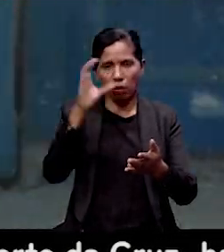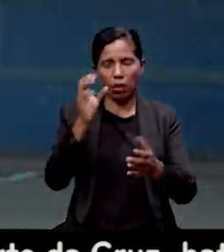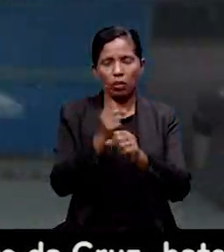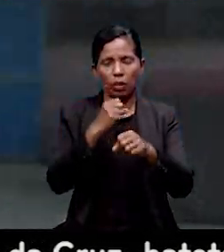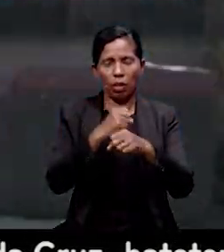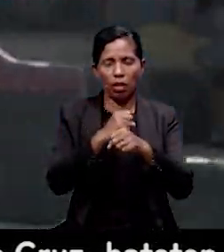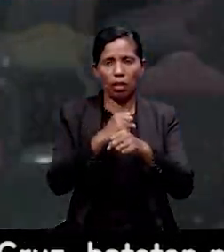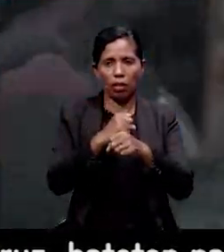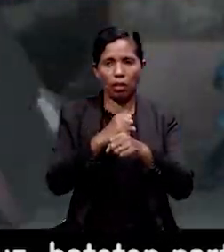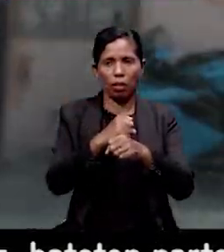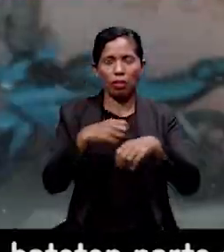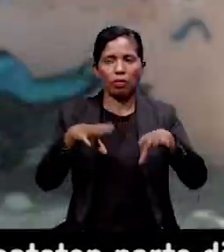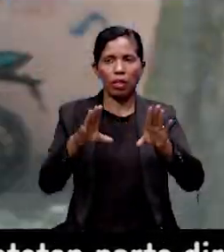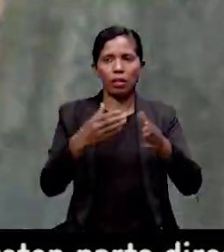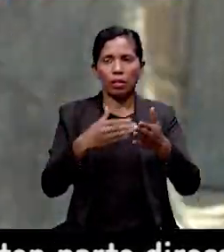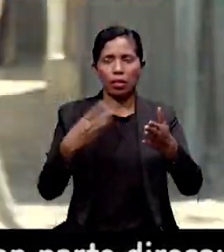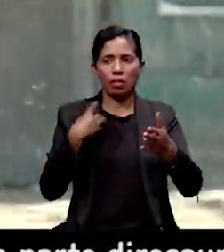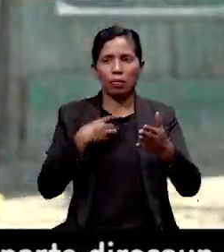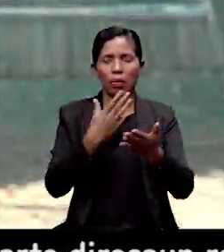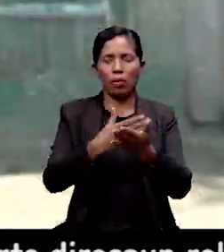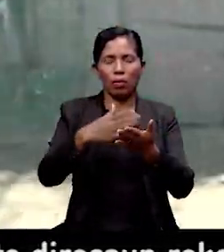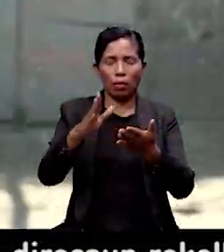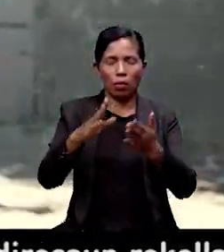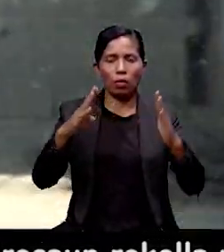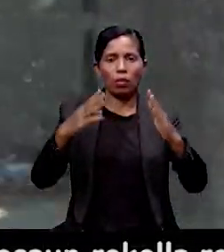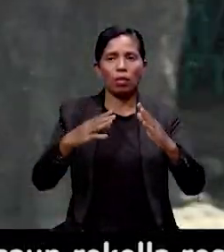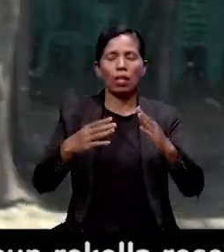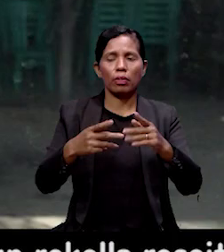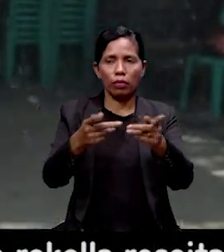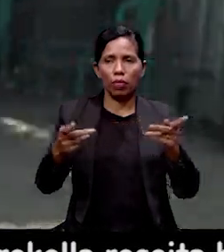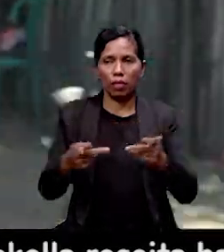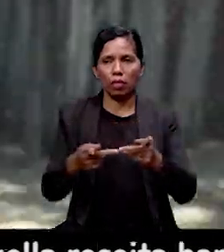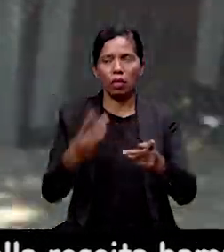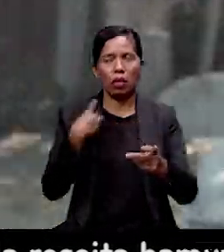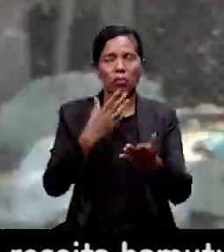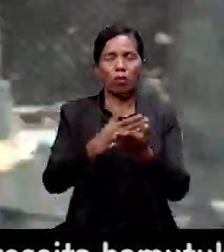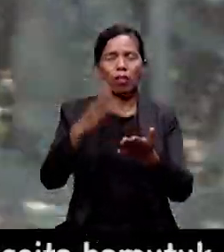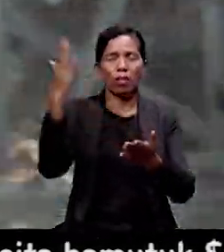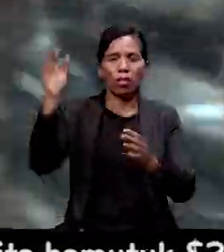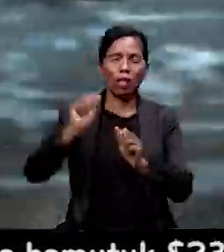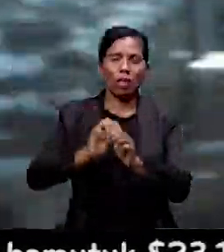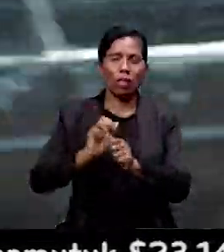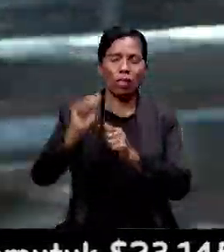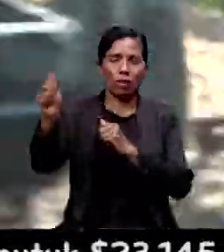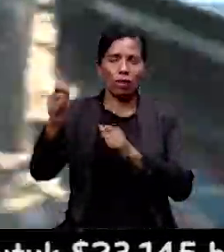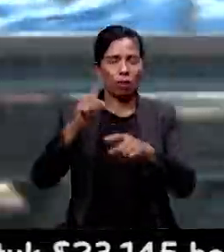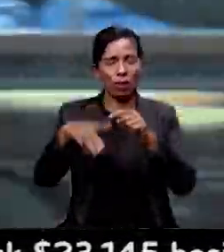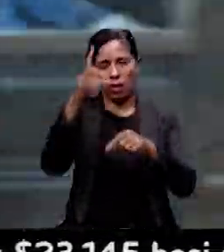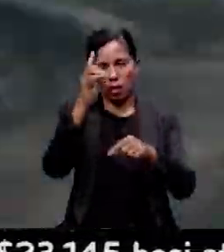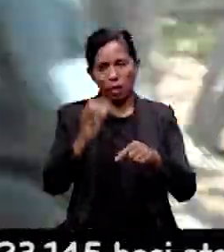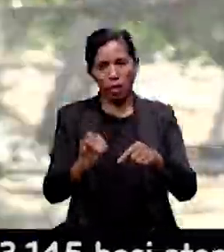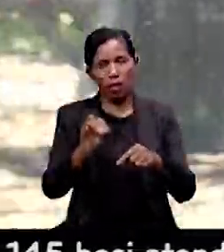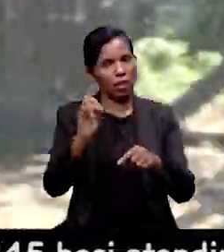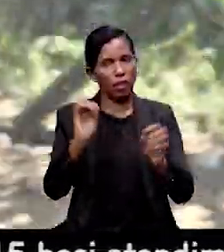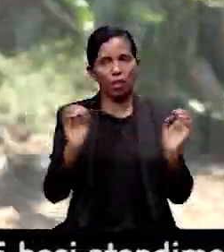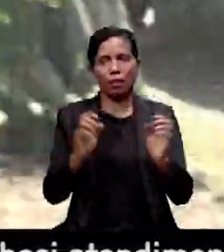iha ami tenser ba hola hela fatinet mas ami hola dalar ma ami hola hia do la bel hele di dara ne be agora